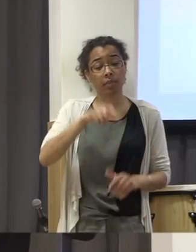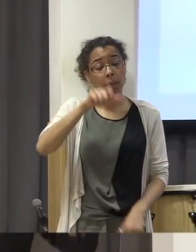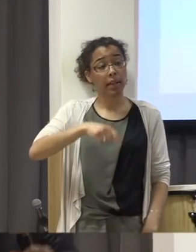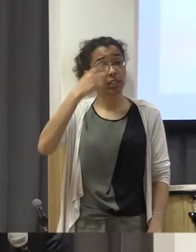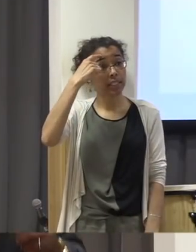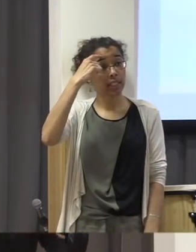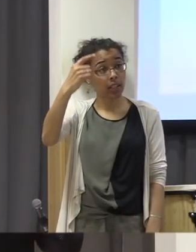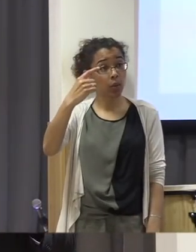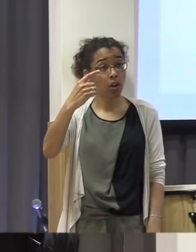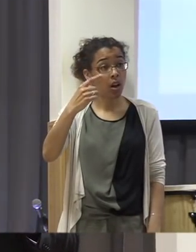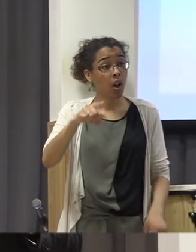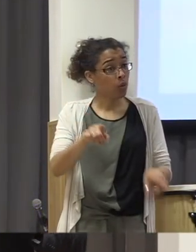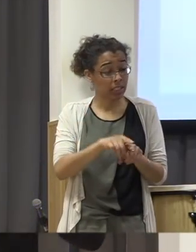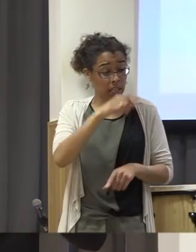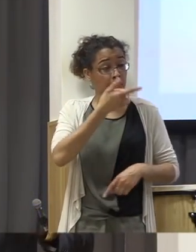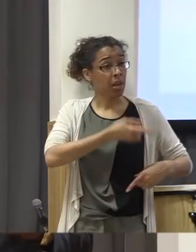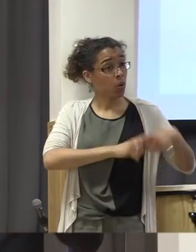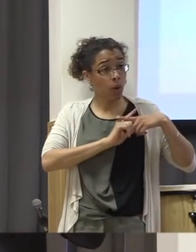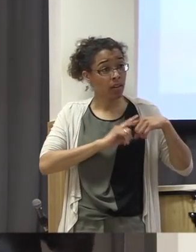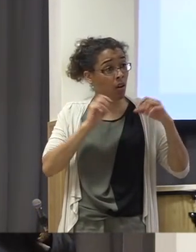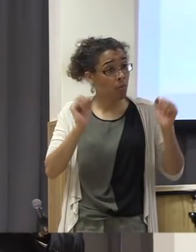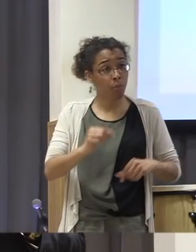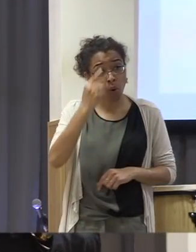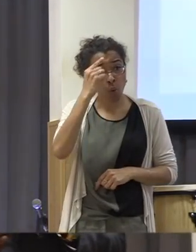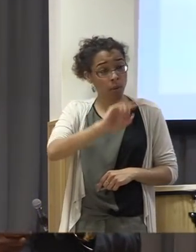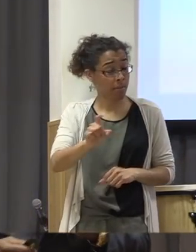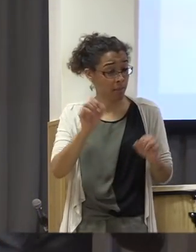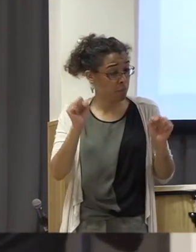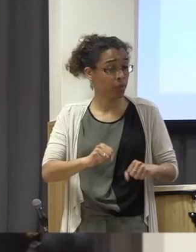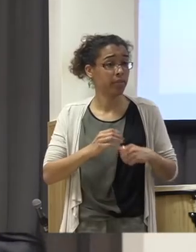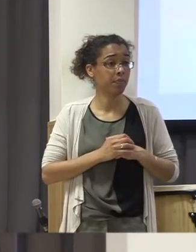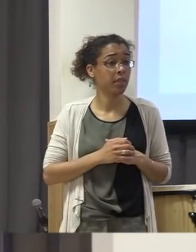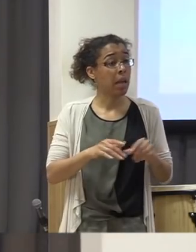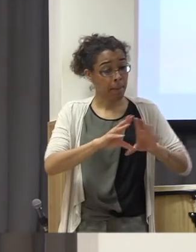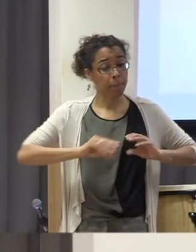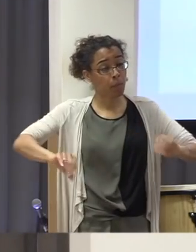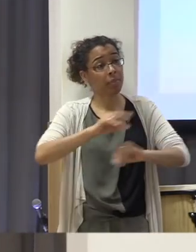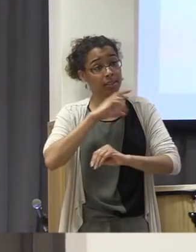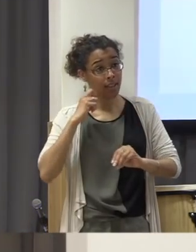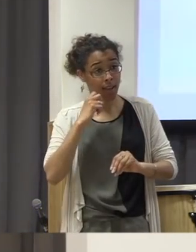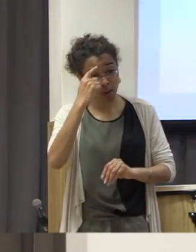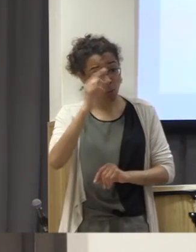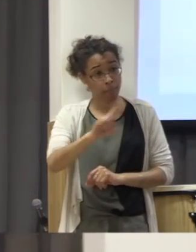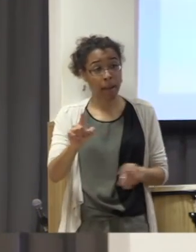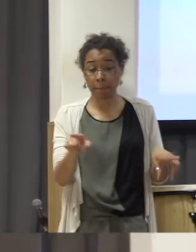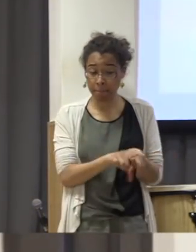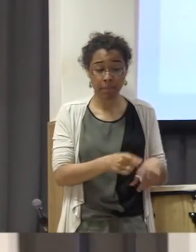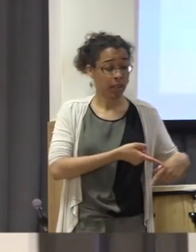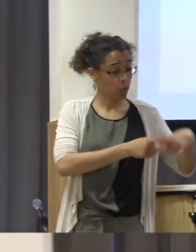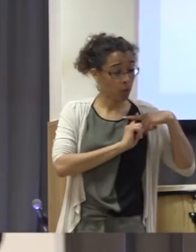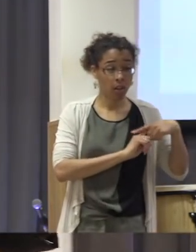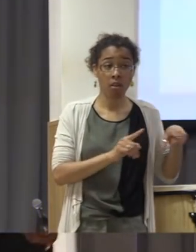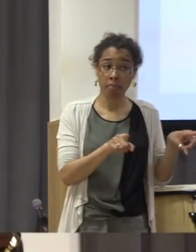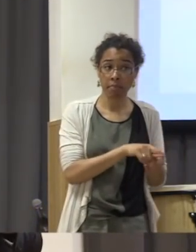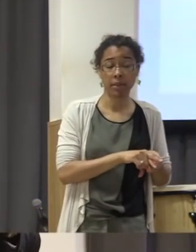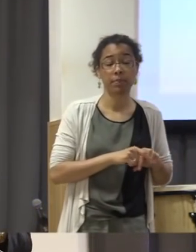aussi incrédules. De la même façon qu'on a vu pour les enfants d'Israël, on a vu aussi pour nous